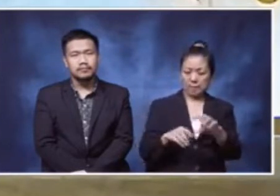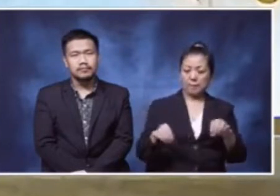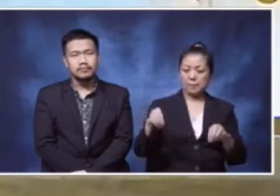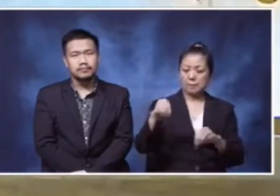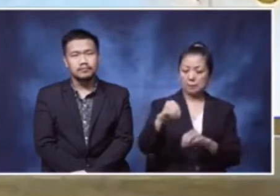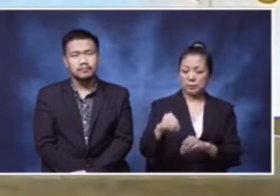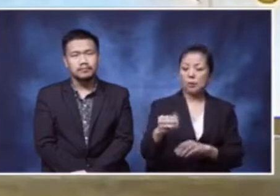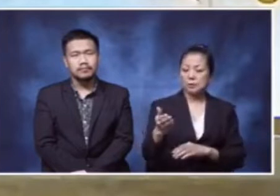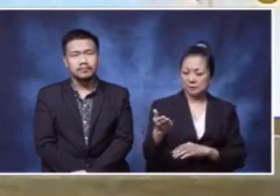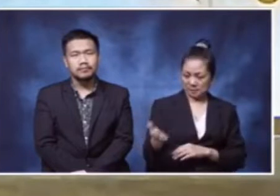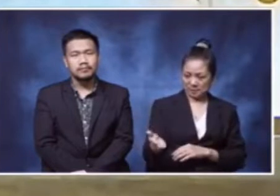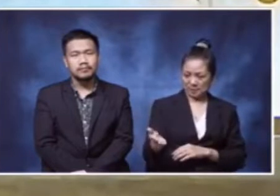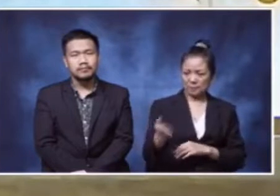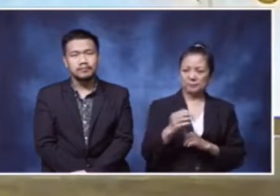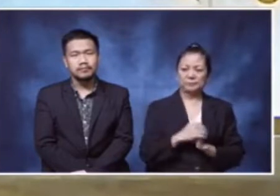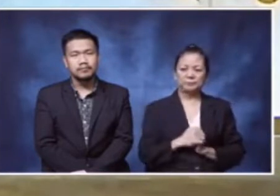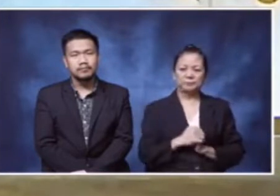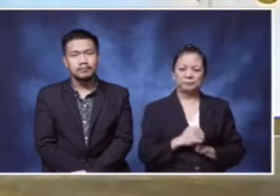sa iyo.